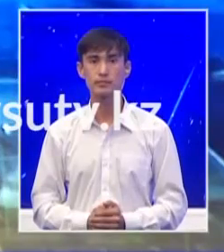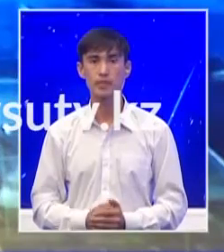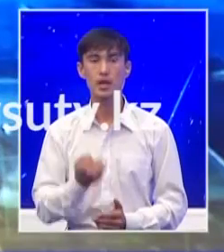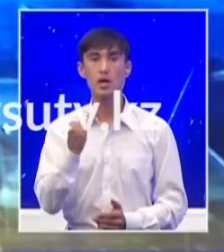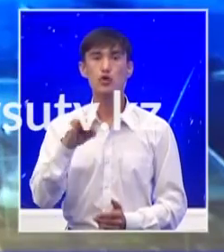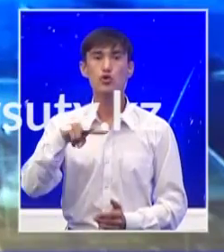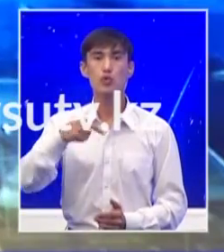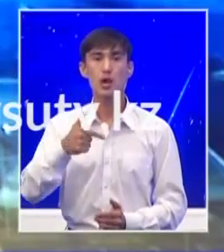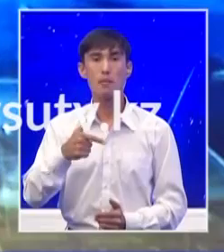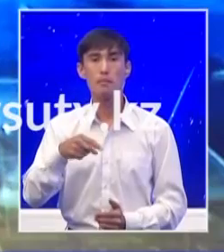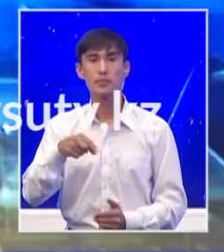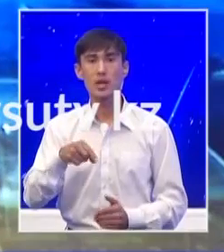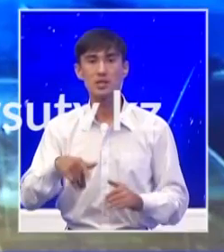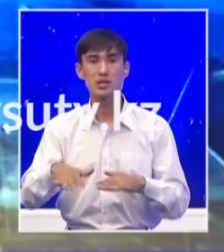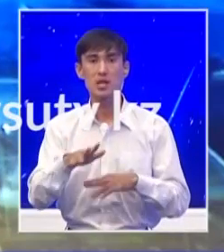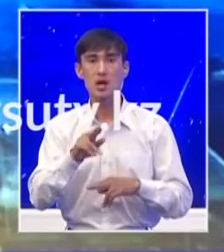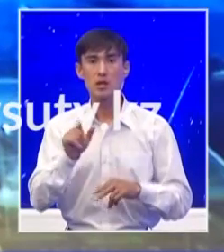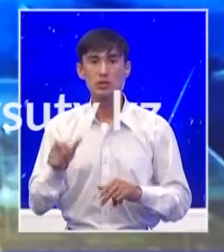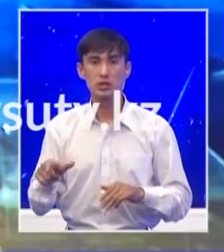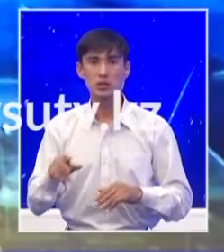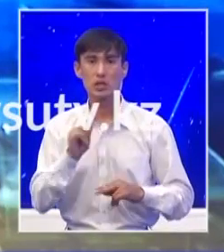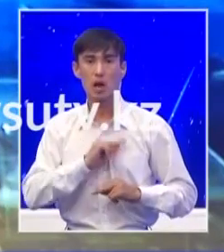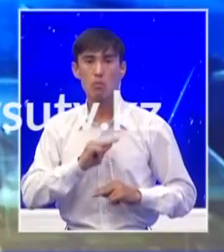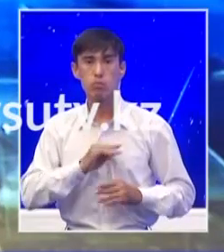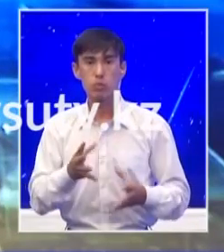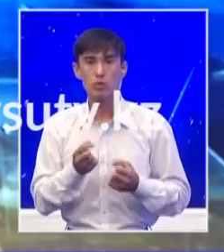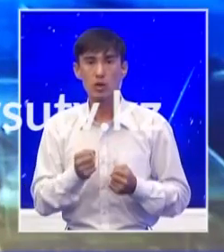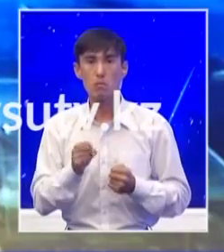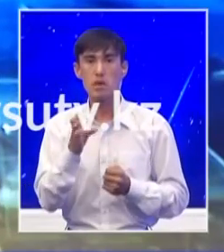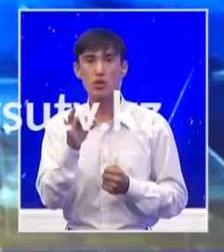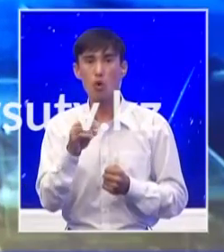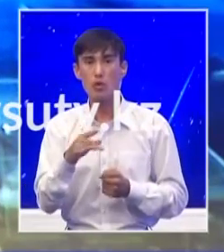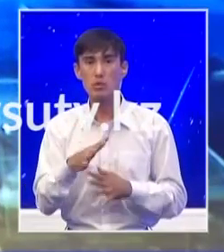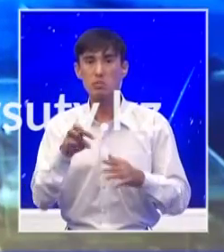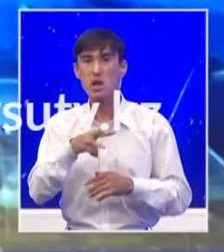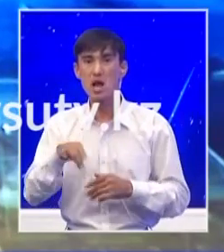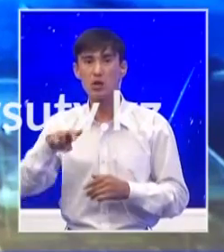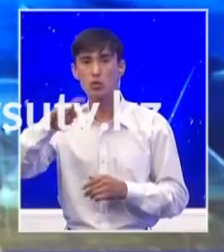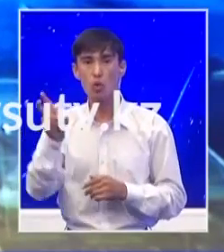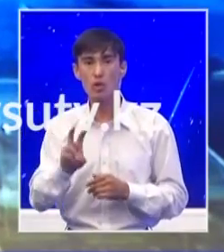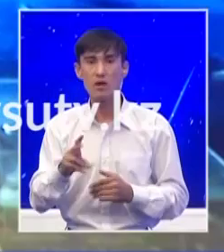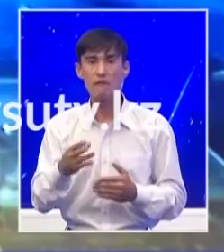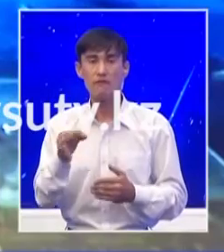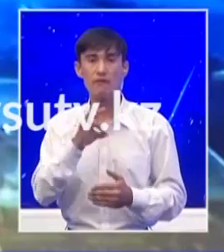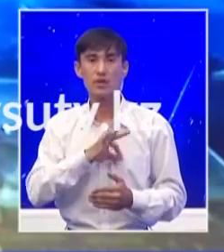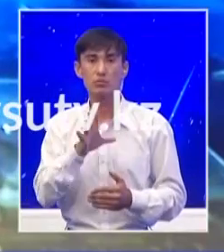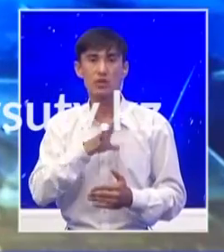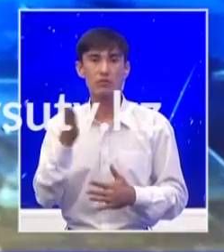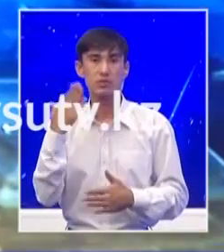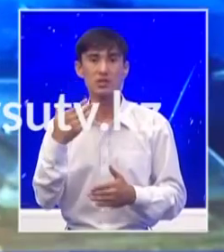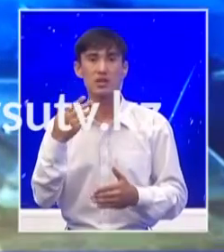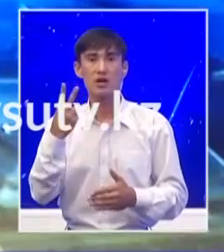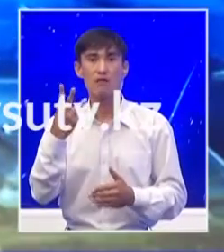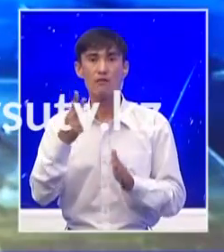В июле майнеры заработали на биткоинах почти миллиард долларов. Это больше, чем в июне. Тогда выручка равнялась 839